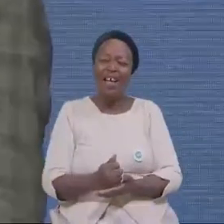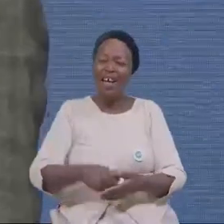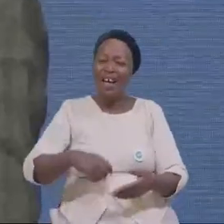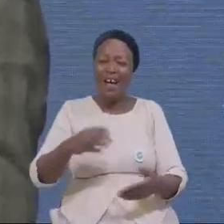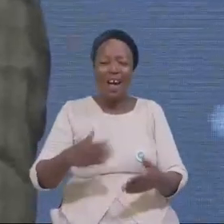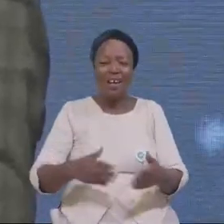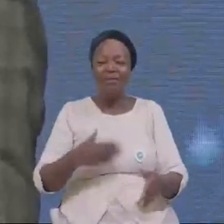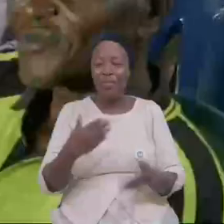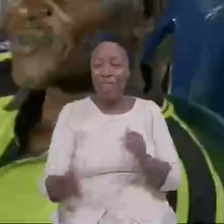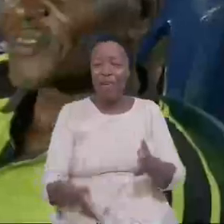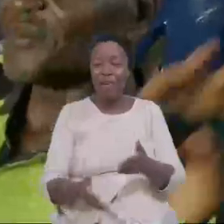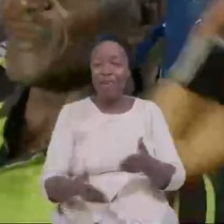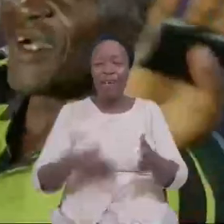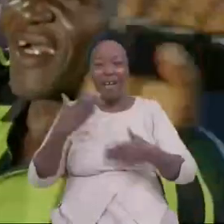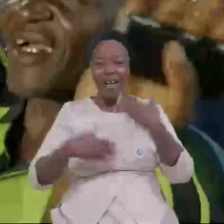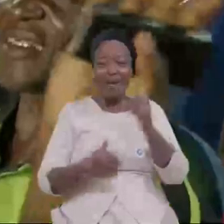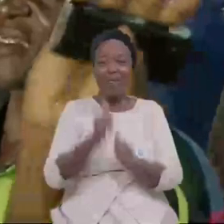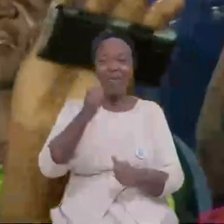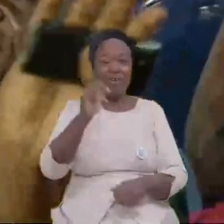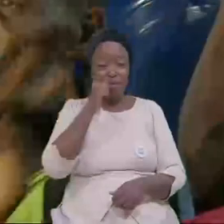Plus heureux demain.